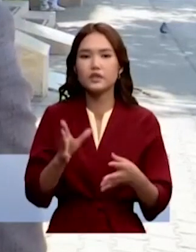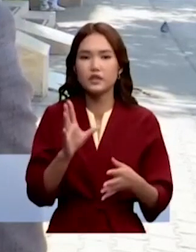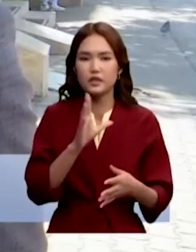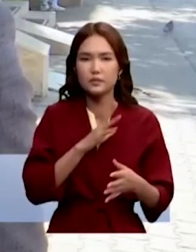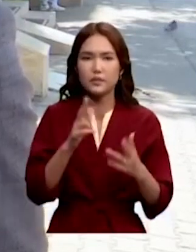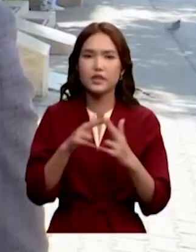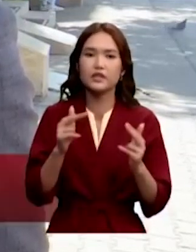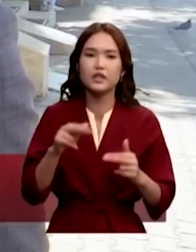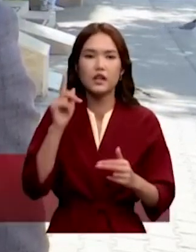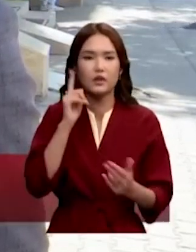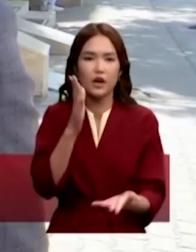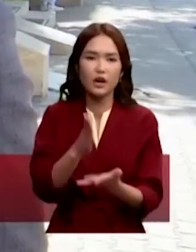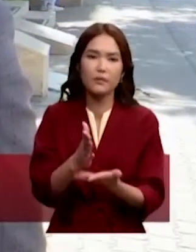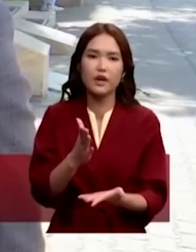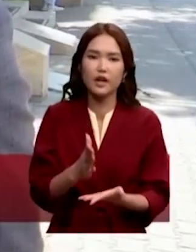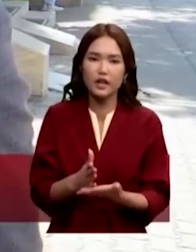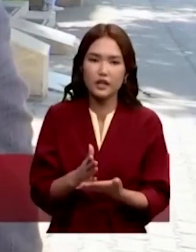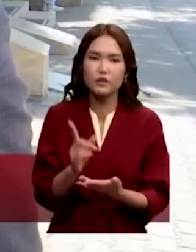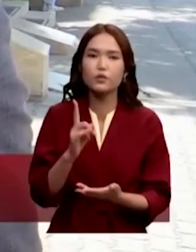была пандемия. То есть теперь вот